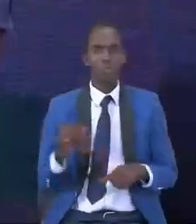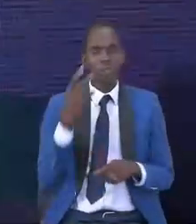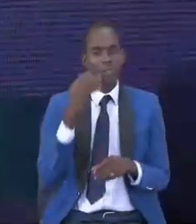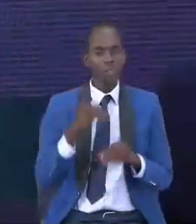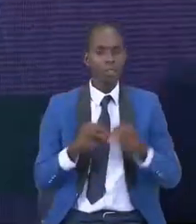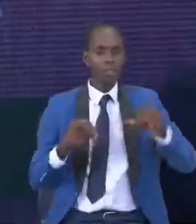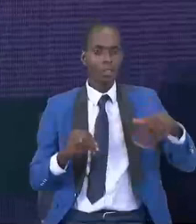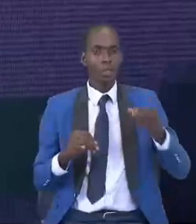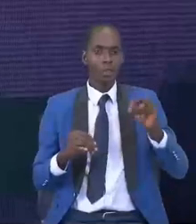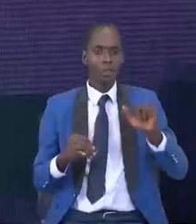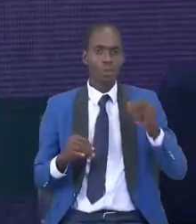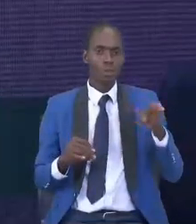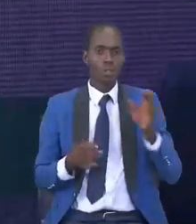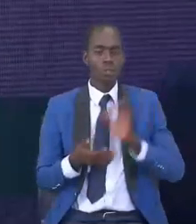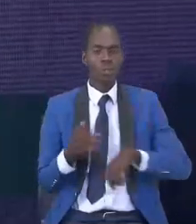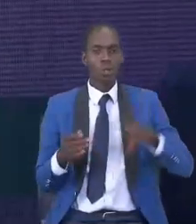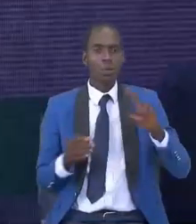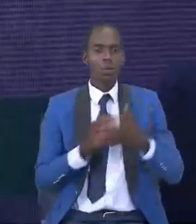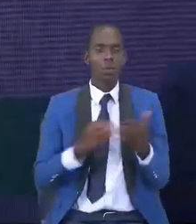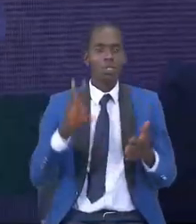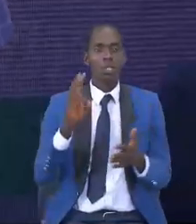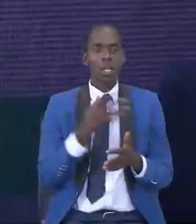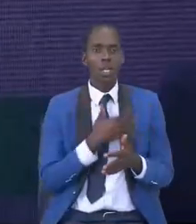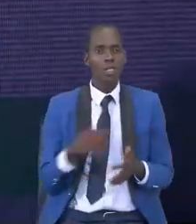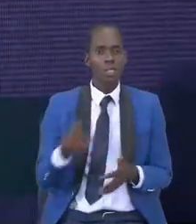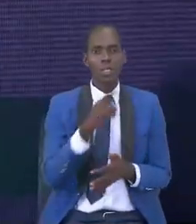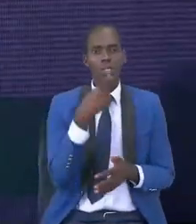7. Et il se dit l'un à l'autre, venez,